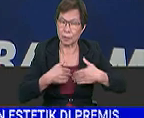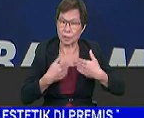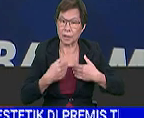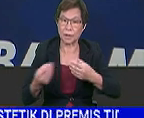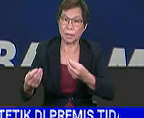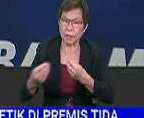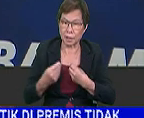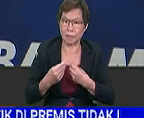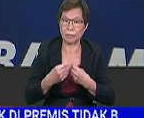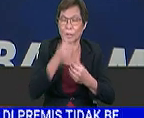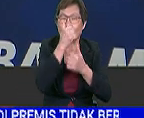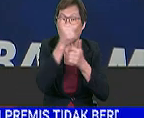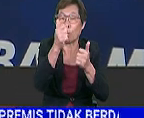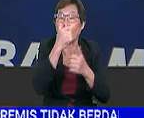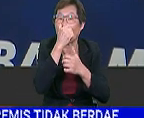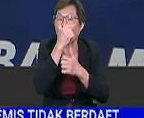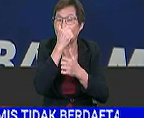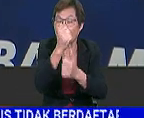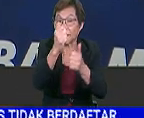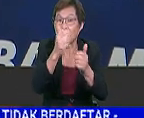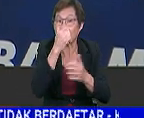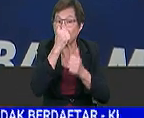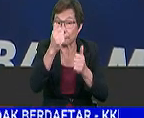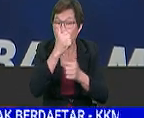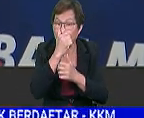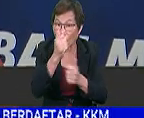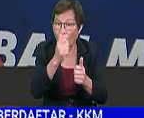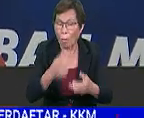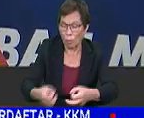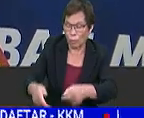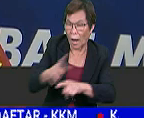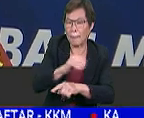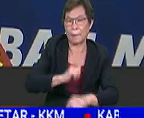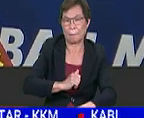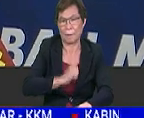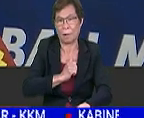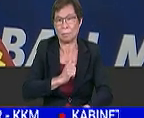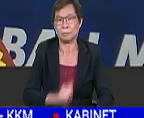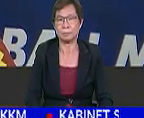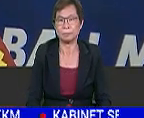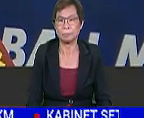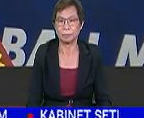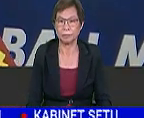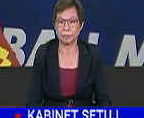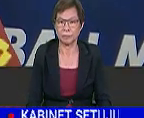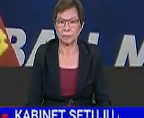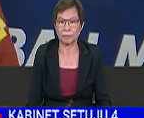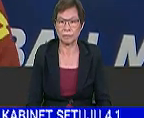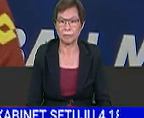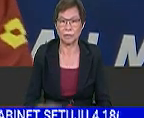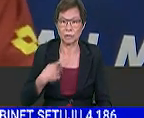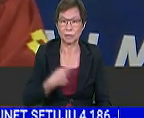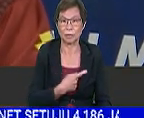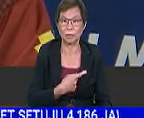give the fans the opportunity to have a team that they can be Proud of Um that's the biggest thing for us We want to give